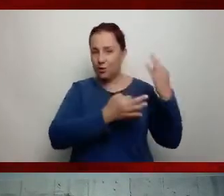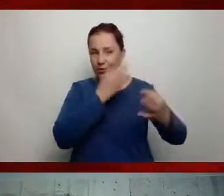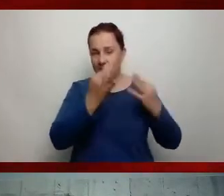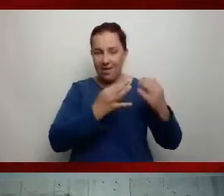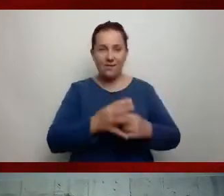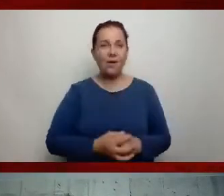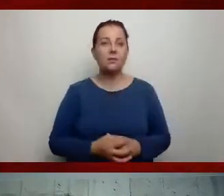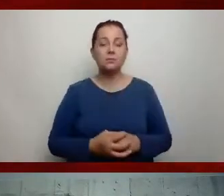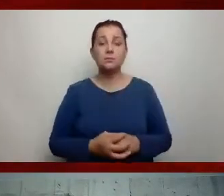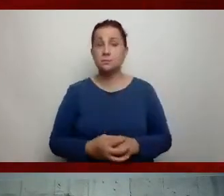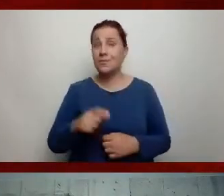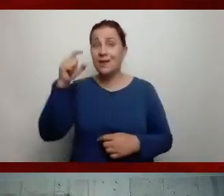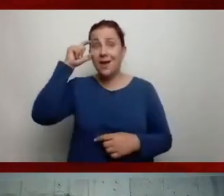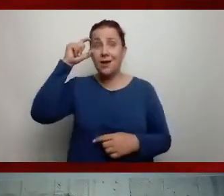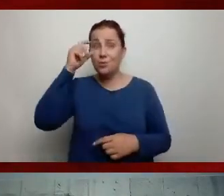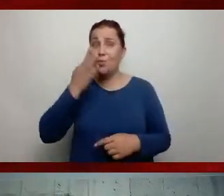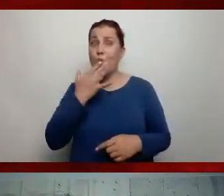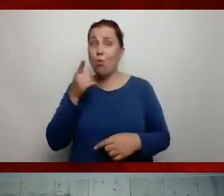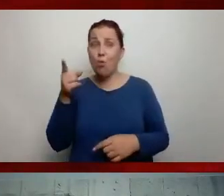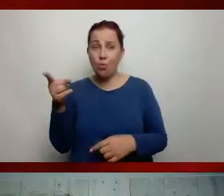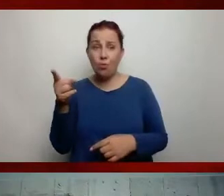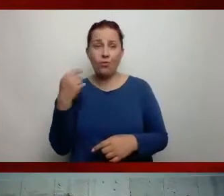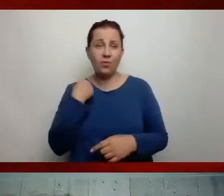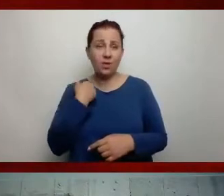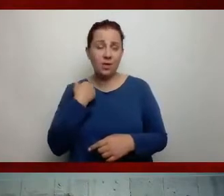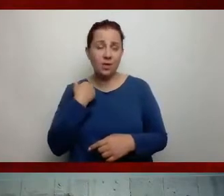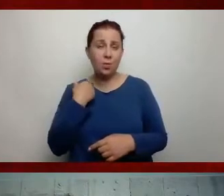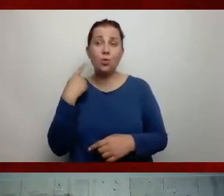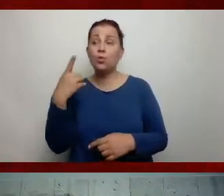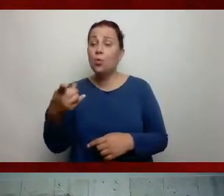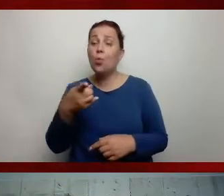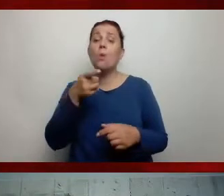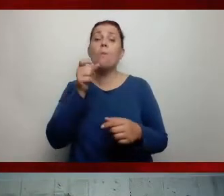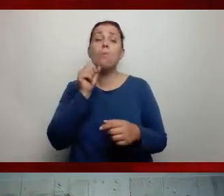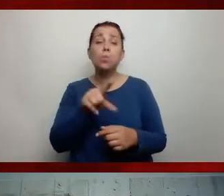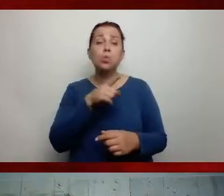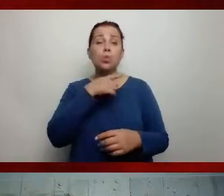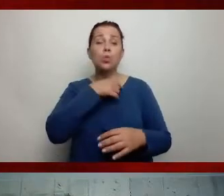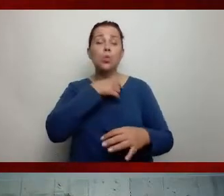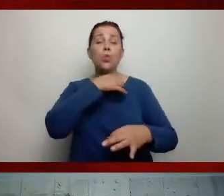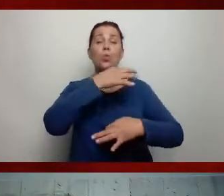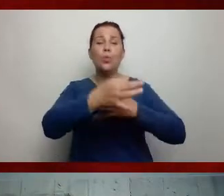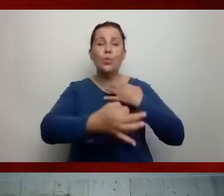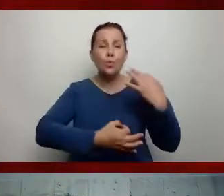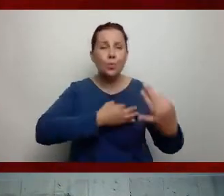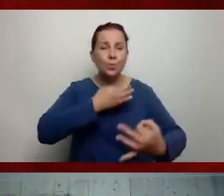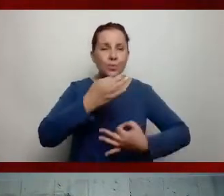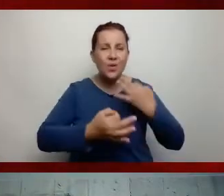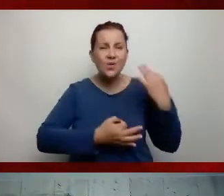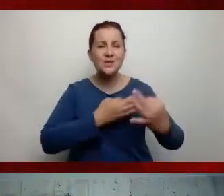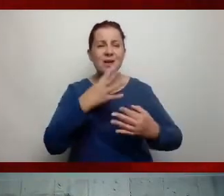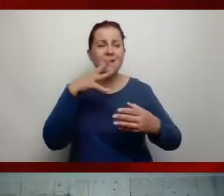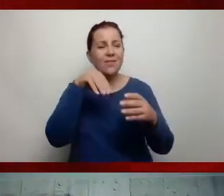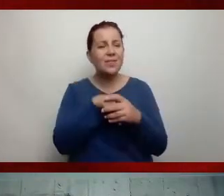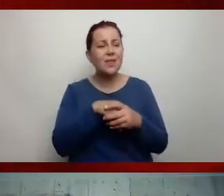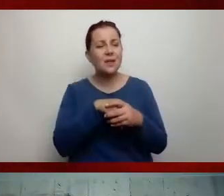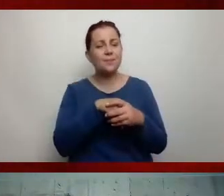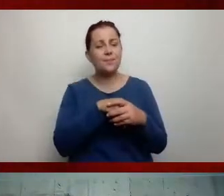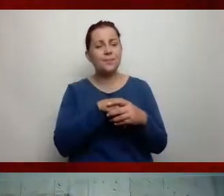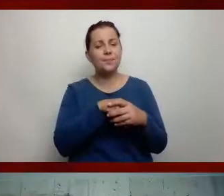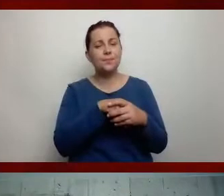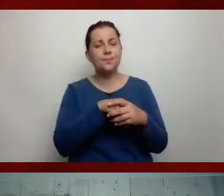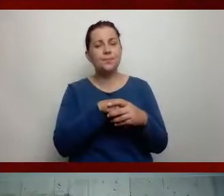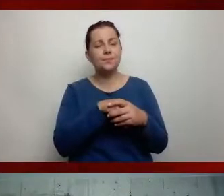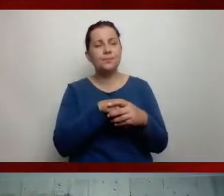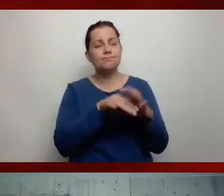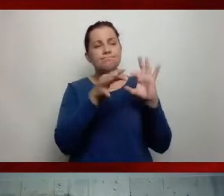Sam Jacek Kaczmarski mówił, że jest to utwór jakby oddający